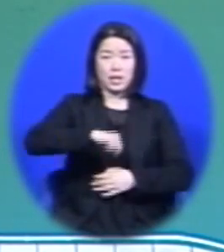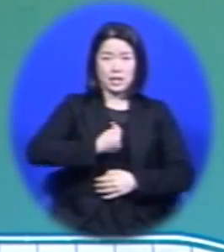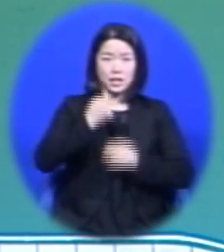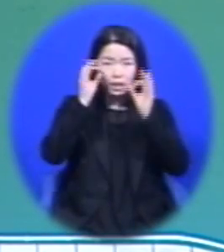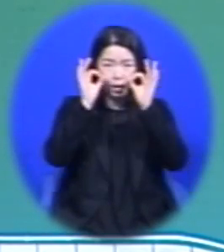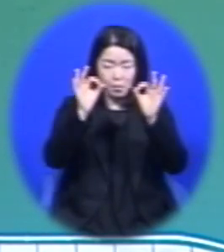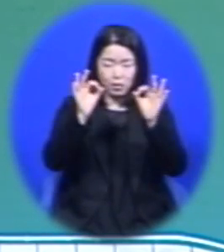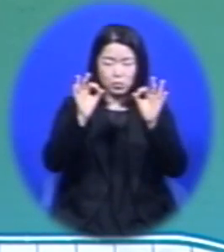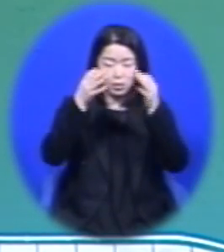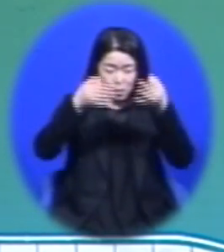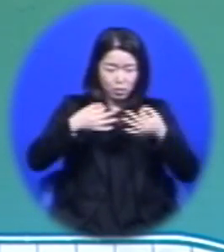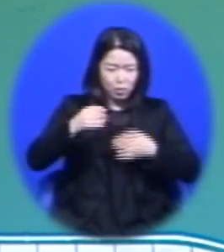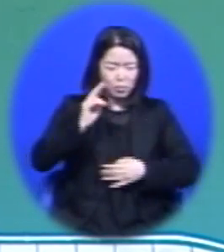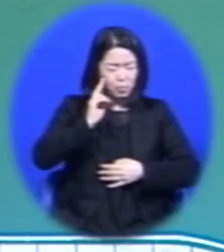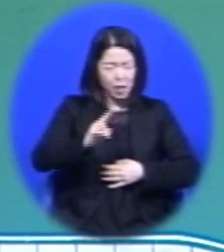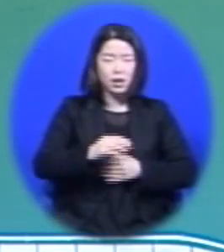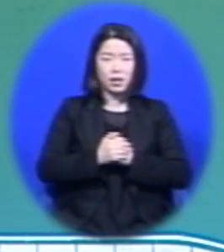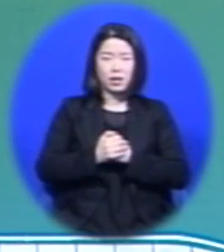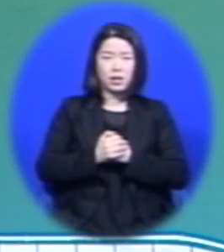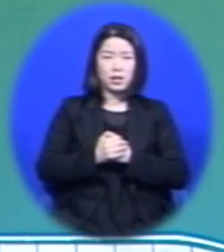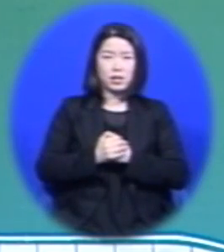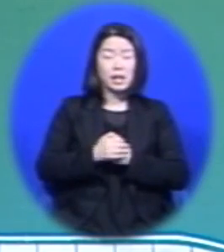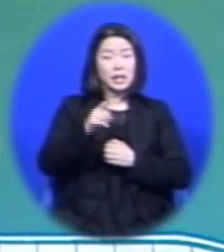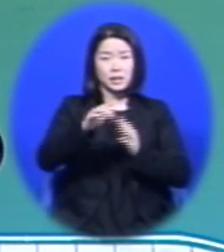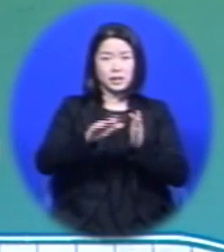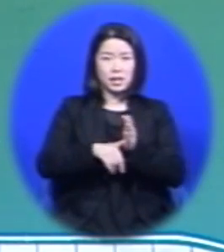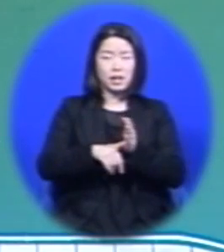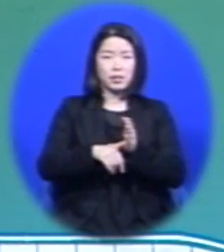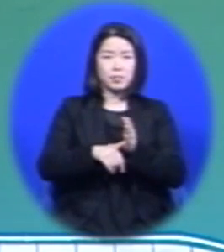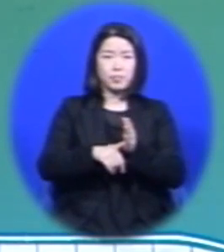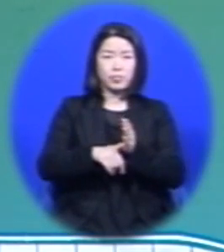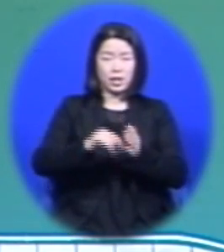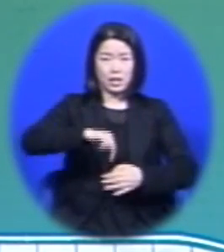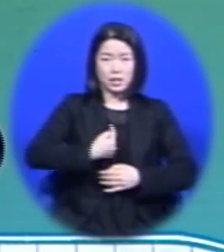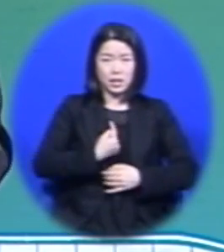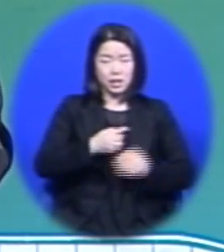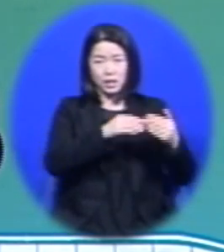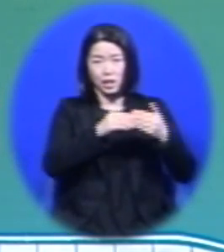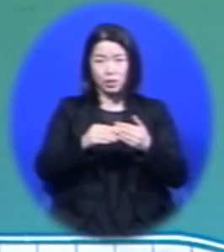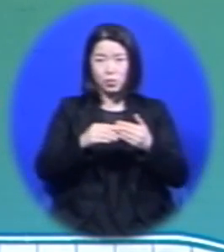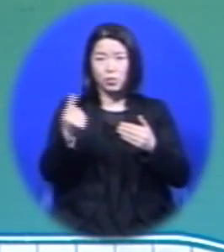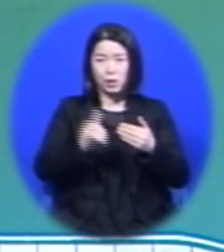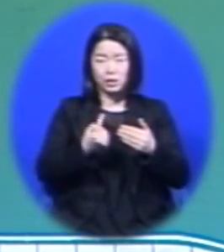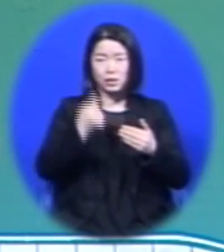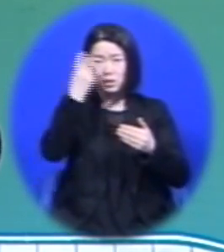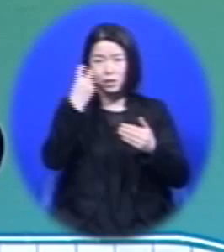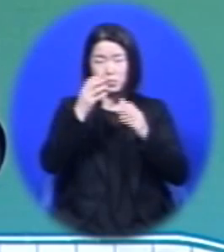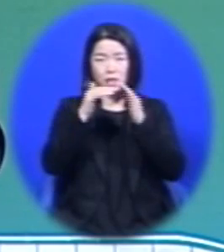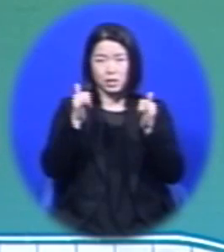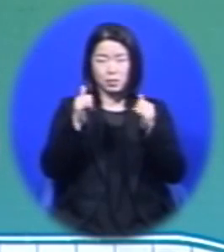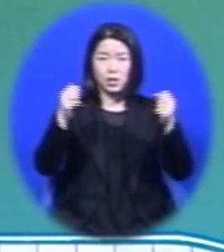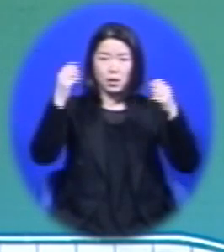자기가 보기에도 자기가 너무 끔찍한 거죠. 그때 자기를 데려갔던 교도관이 머리를